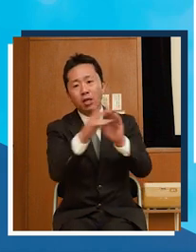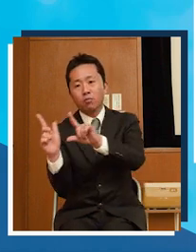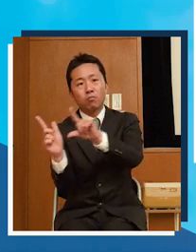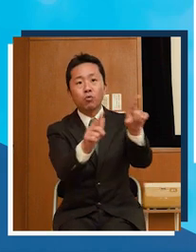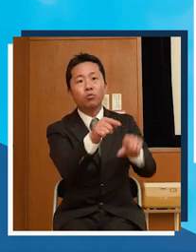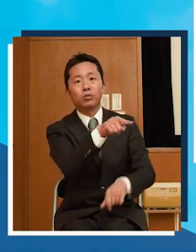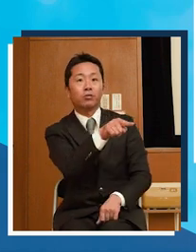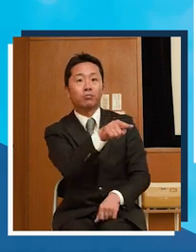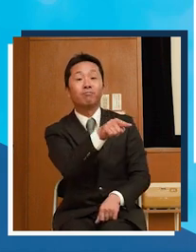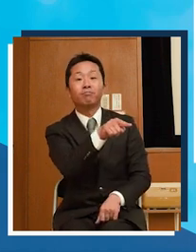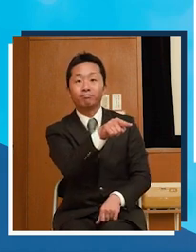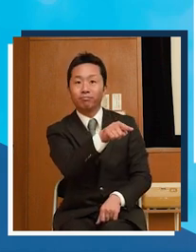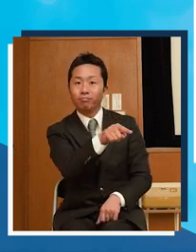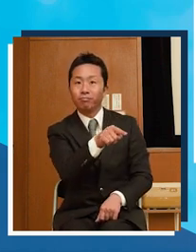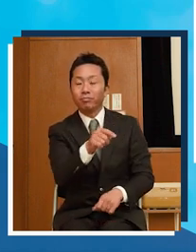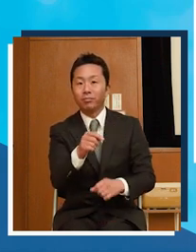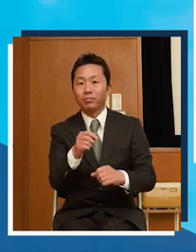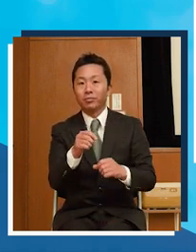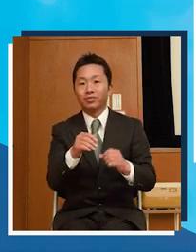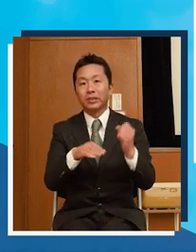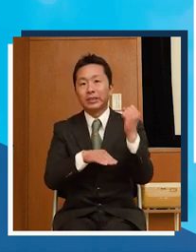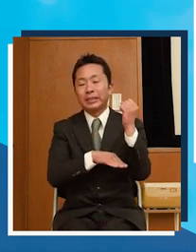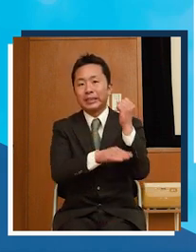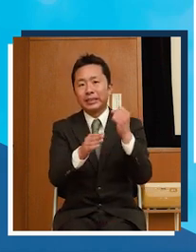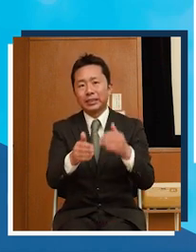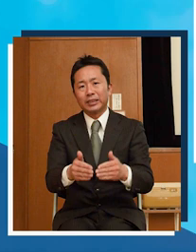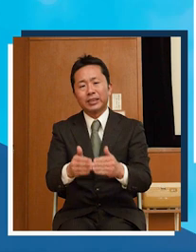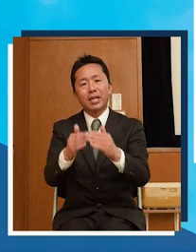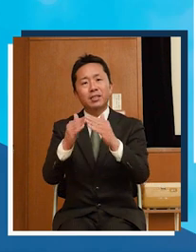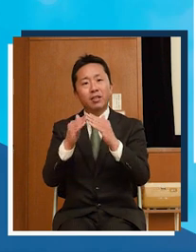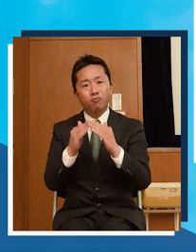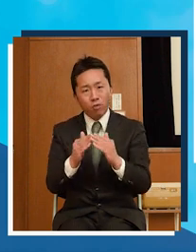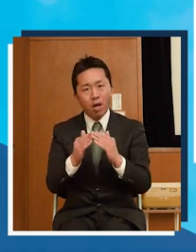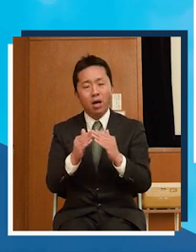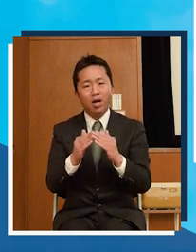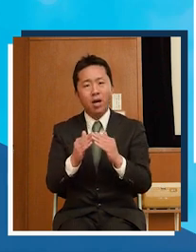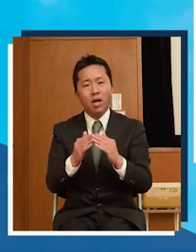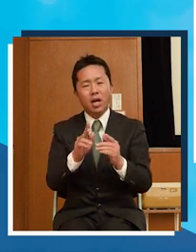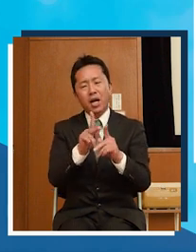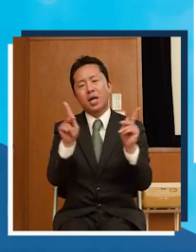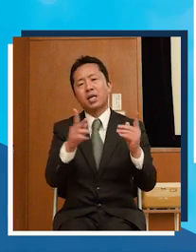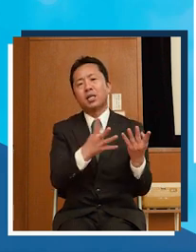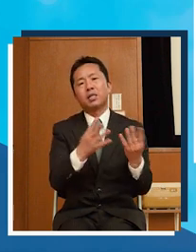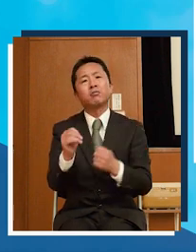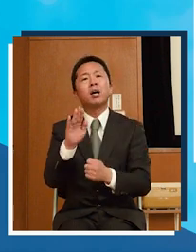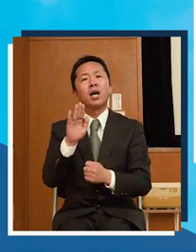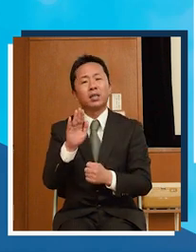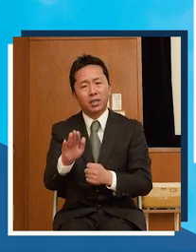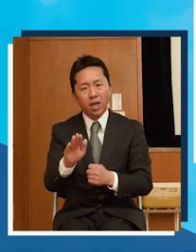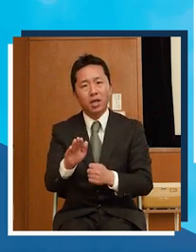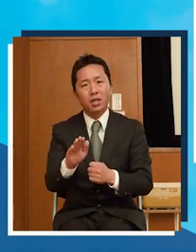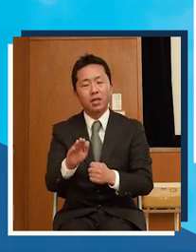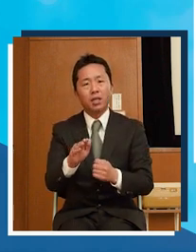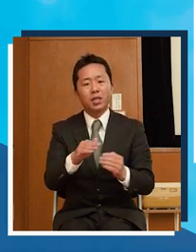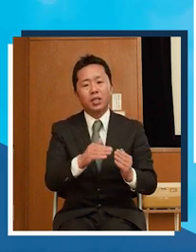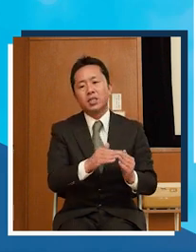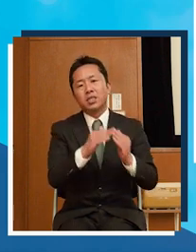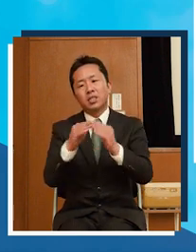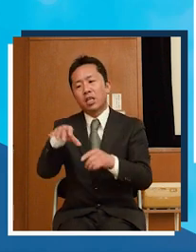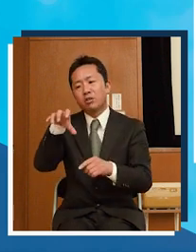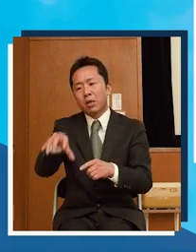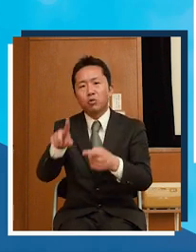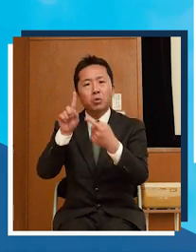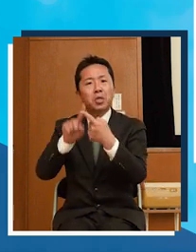ますヘコ新基地建設は多くの課題がえあって必ずしもその基地の移設先に